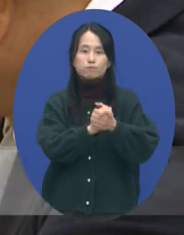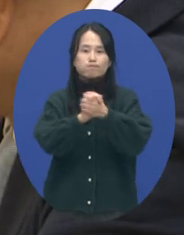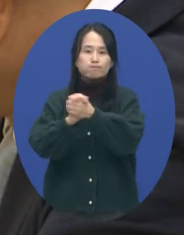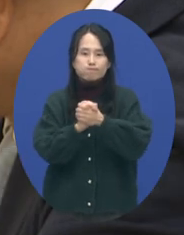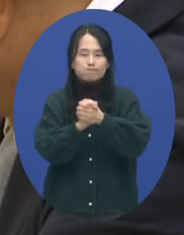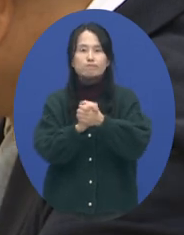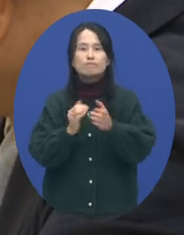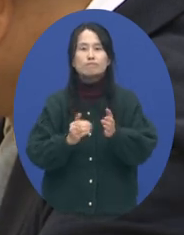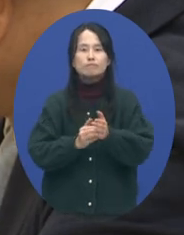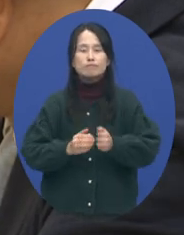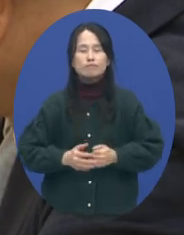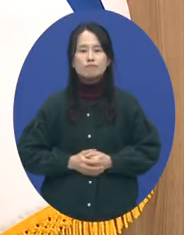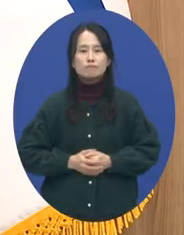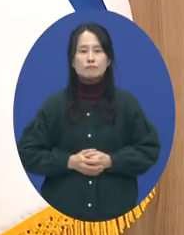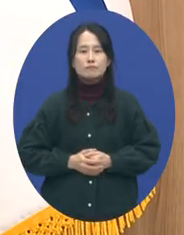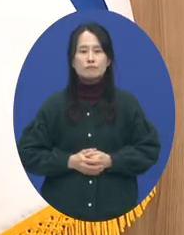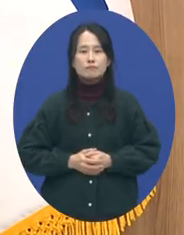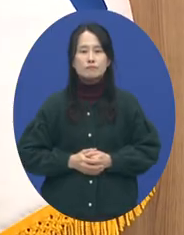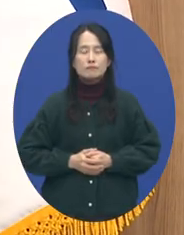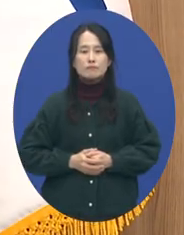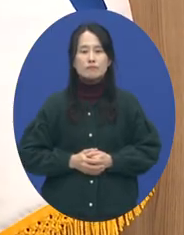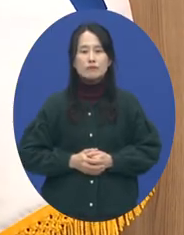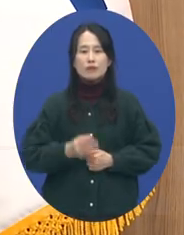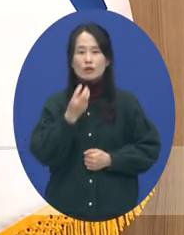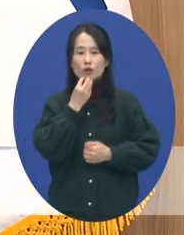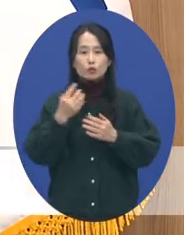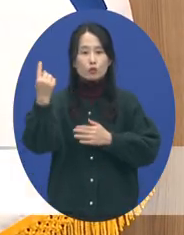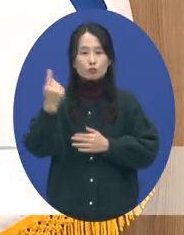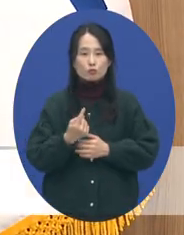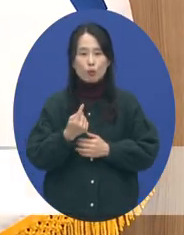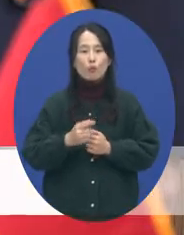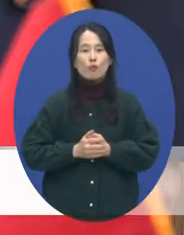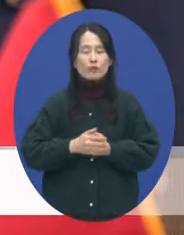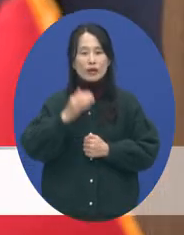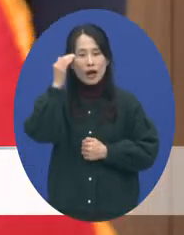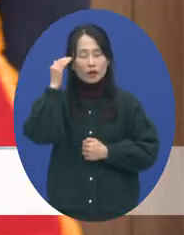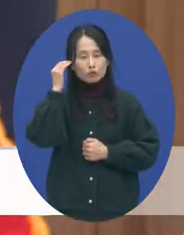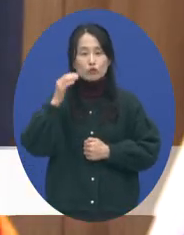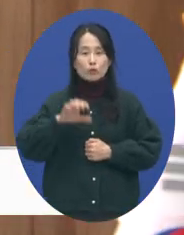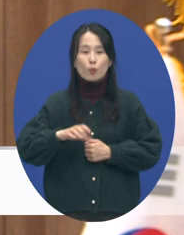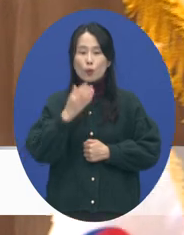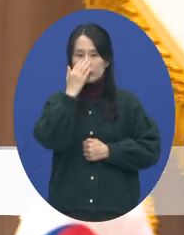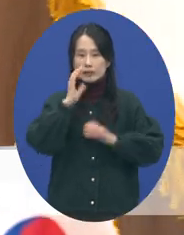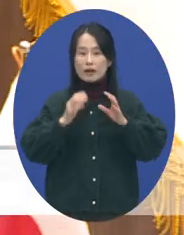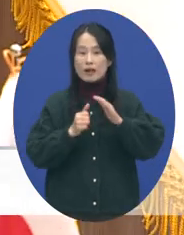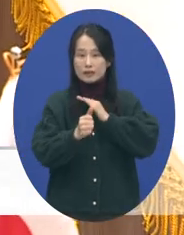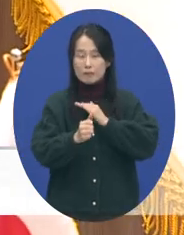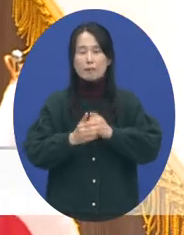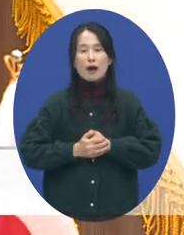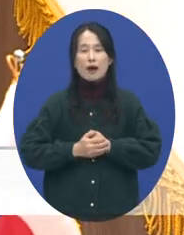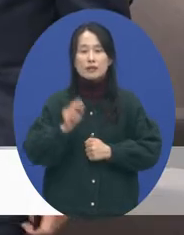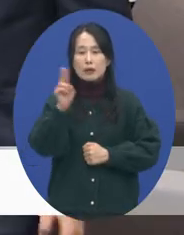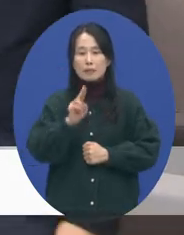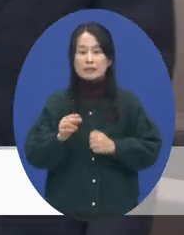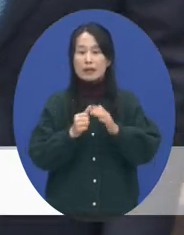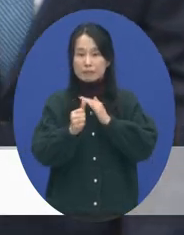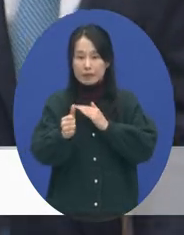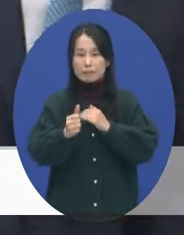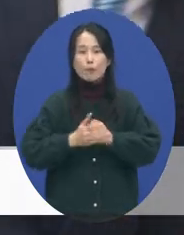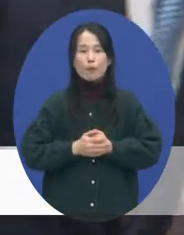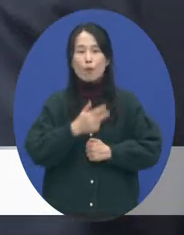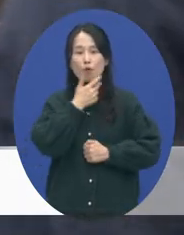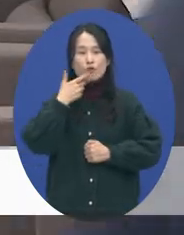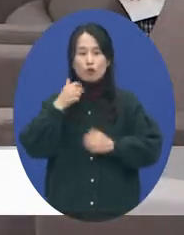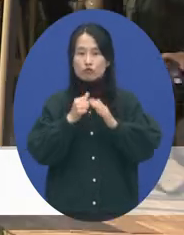위해 우정을 다졌습니다. 이외에도 경기도를 방문한 주한 이스라엘 대사, 베트남 국회 부의장, 주한 영국